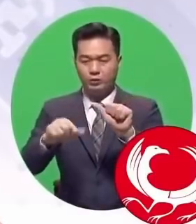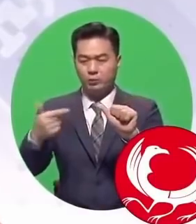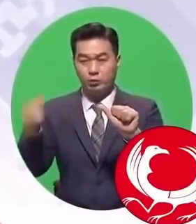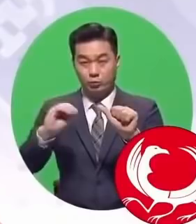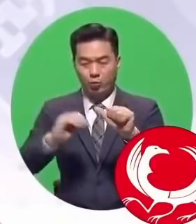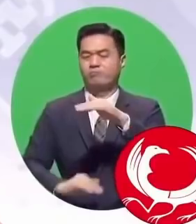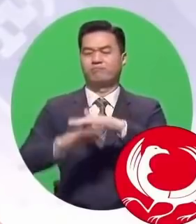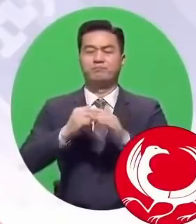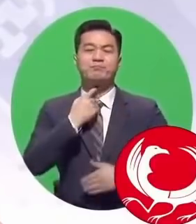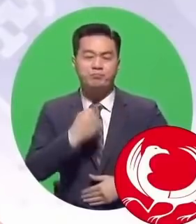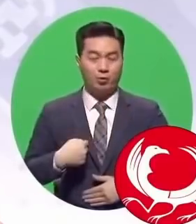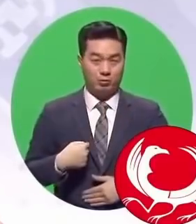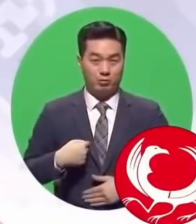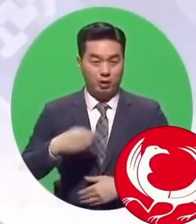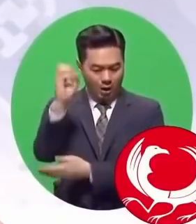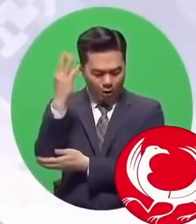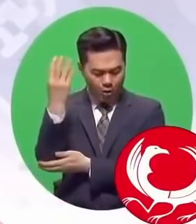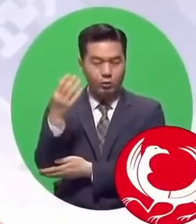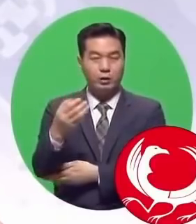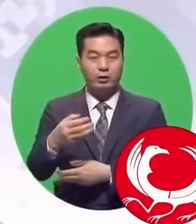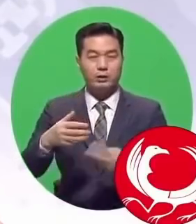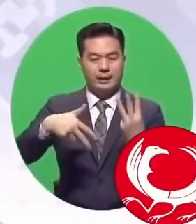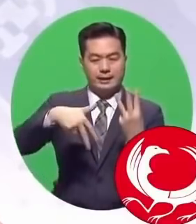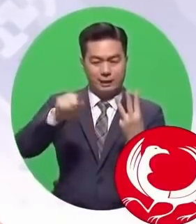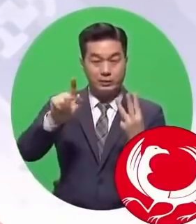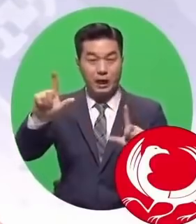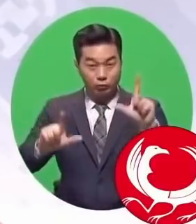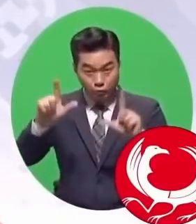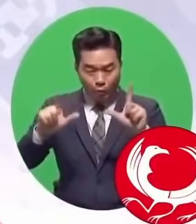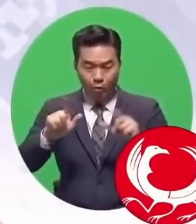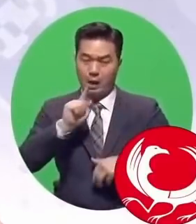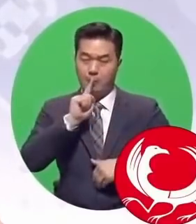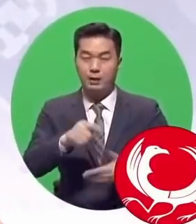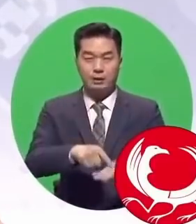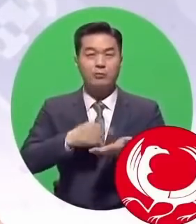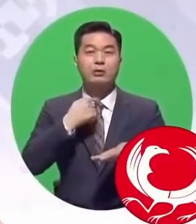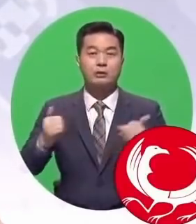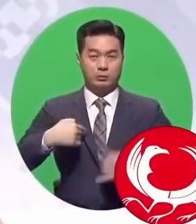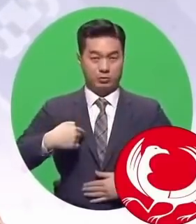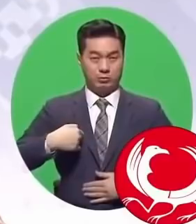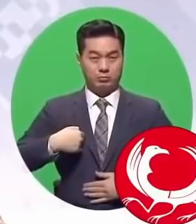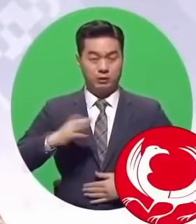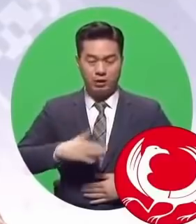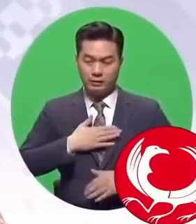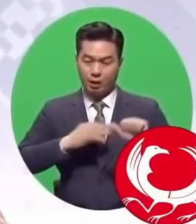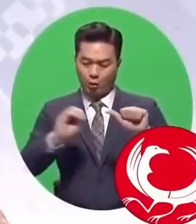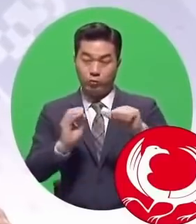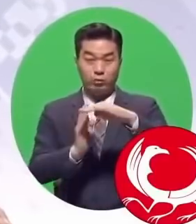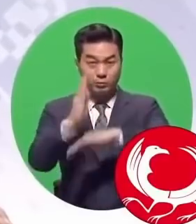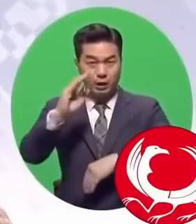도달했던 사람으로 언론에 새 삼자구도 하면서 오르내린 사람입니다. 저를 제가 5%가